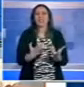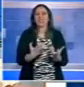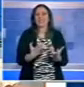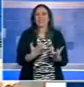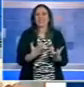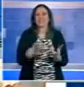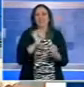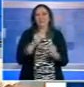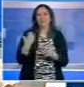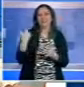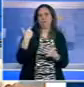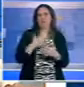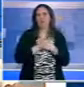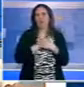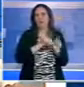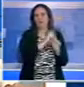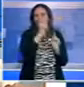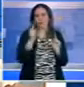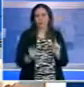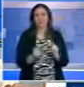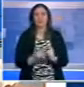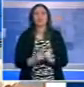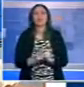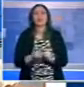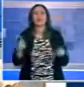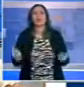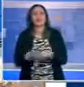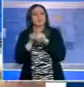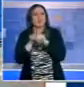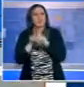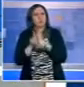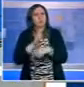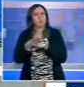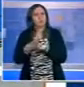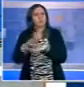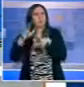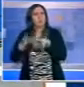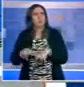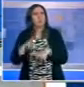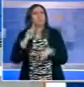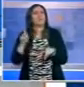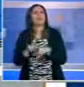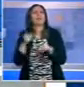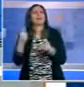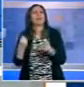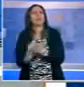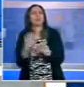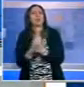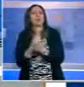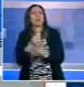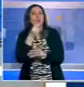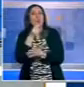regione a partire da maggio di quest'anno analoghi provvedimenti per far fronte ai danni subiti alle produzioni